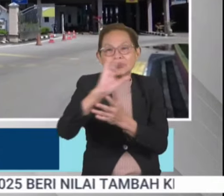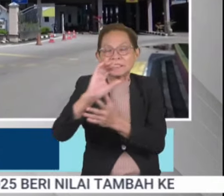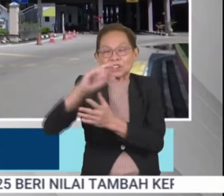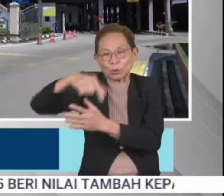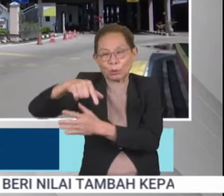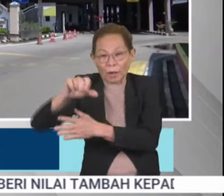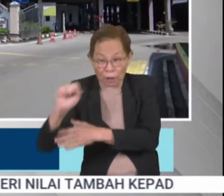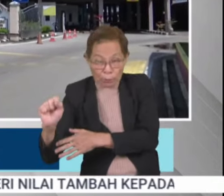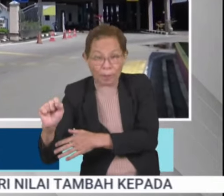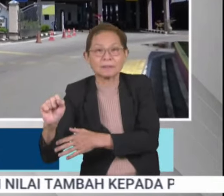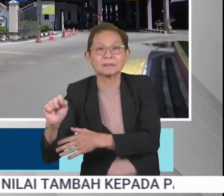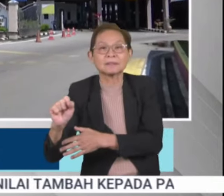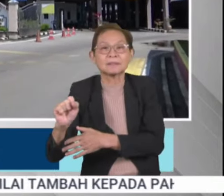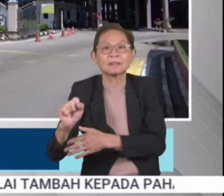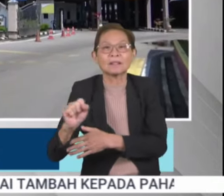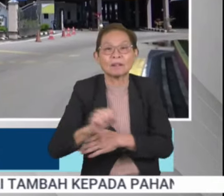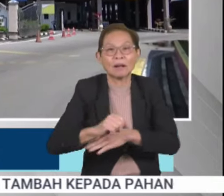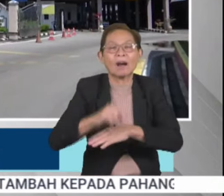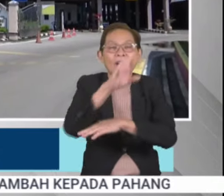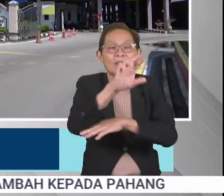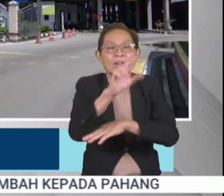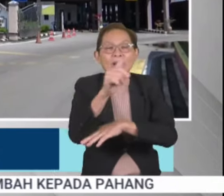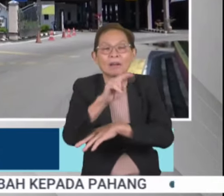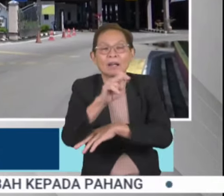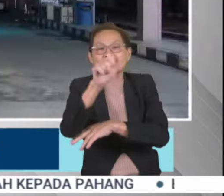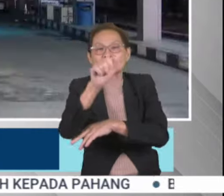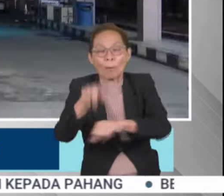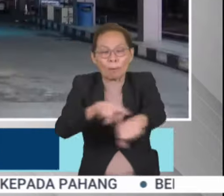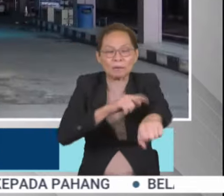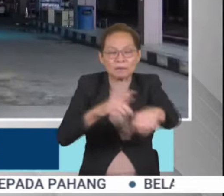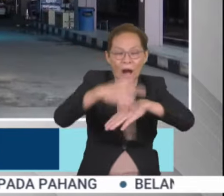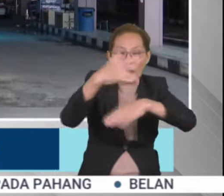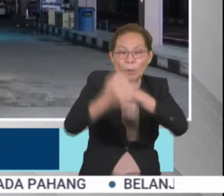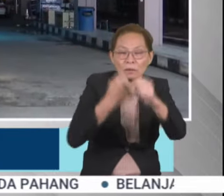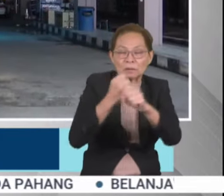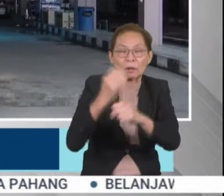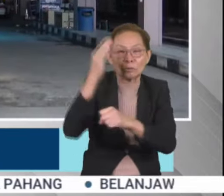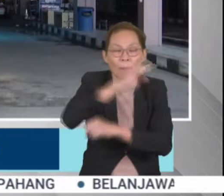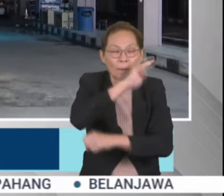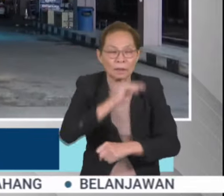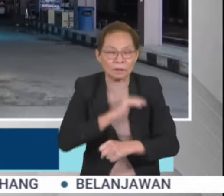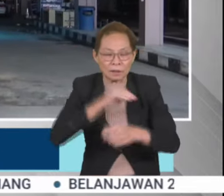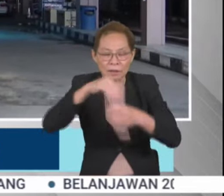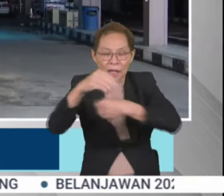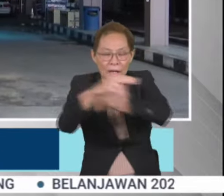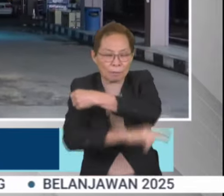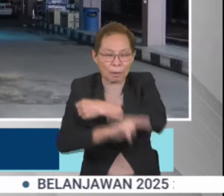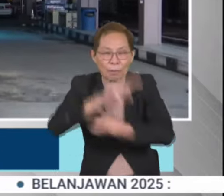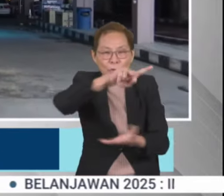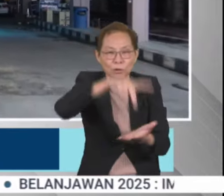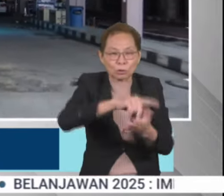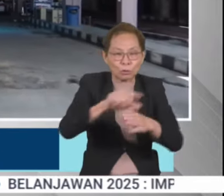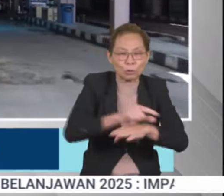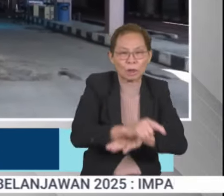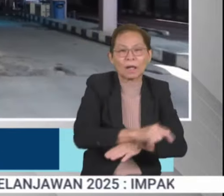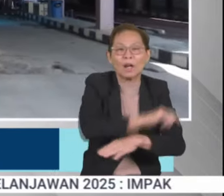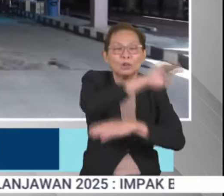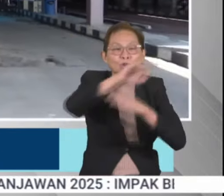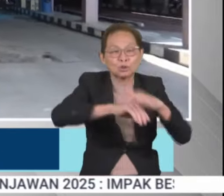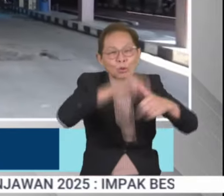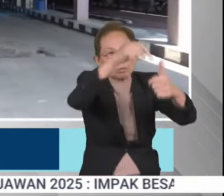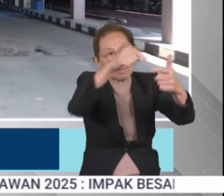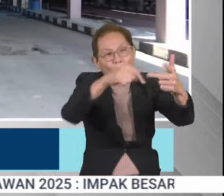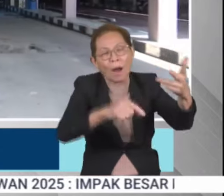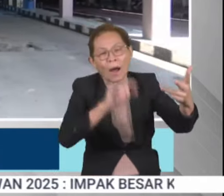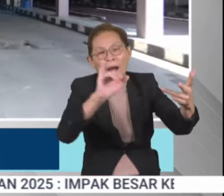dan Keselamatan ICQS Rantau Panjang awal tahun depan. Menteri Dalam Negeri berkata pusat itu akan menggunakan fasiliti dan kemudahan